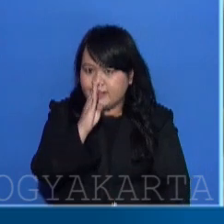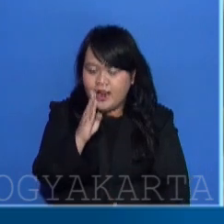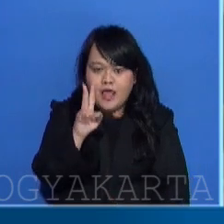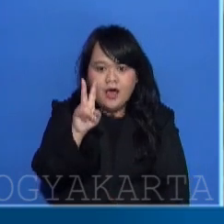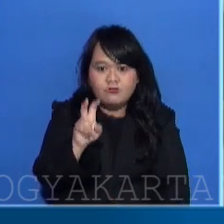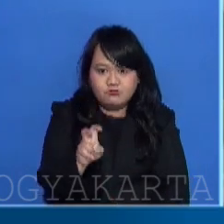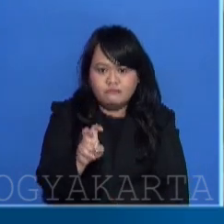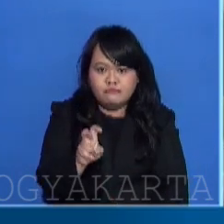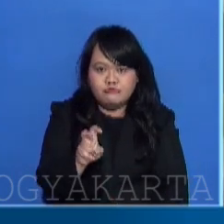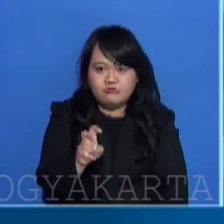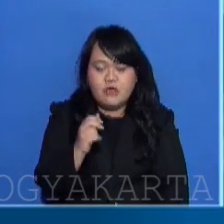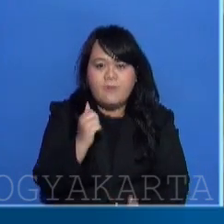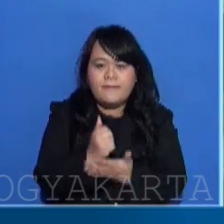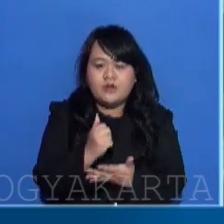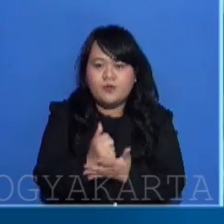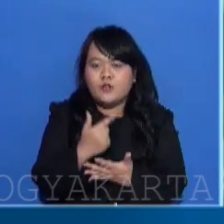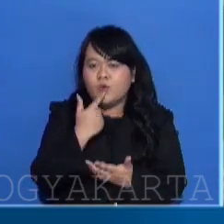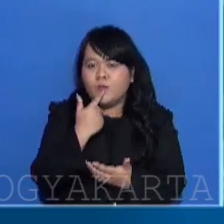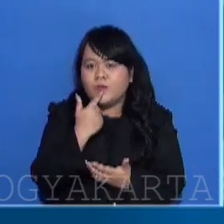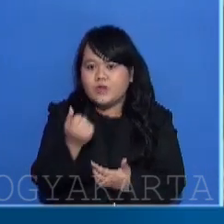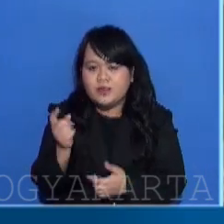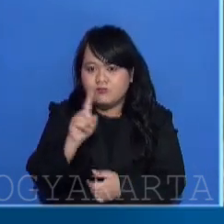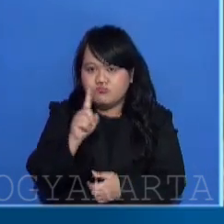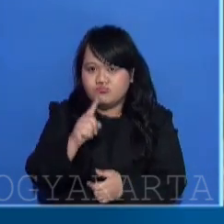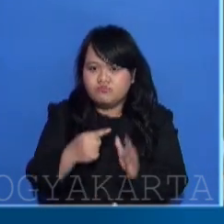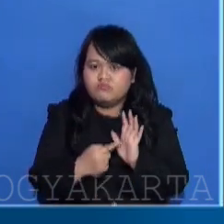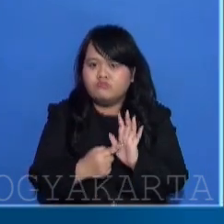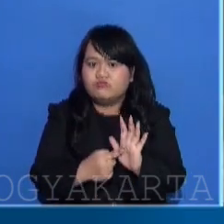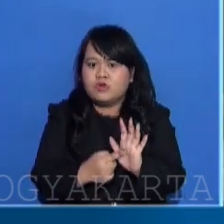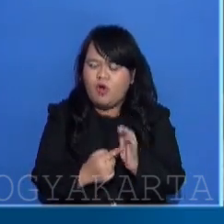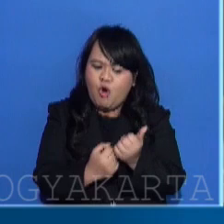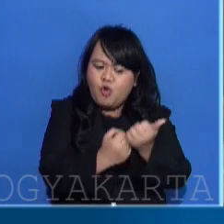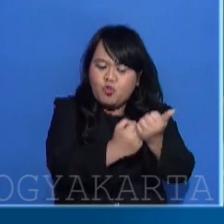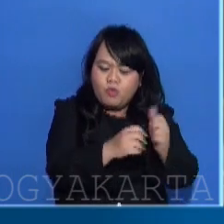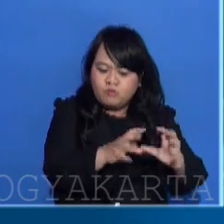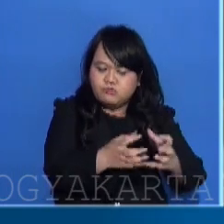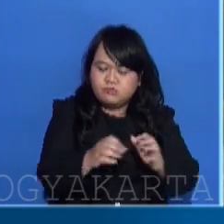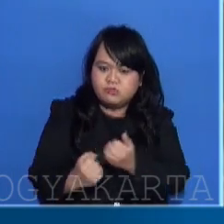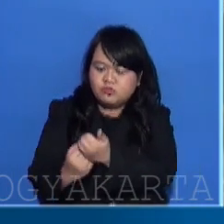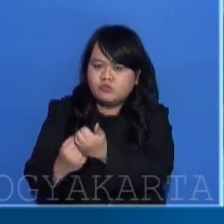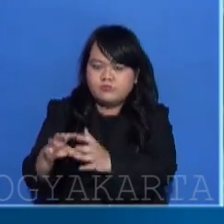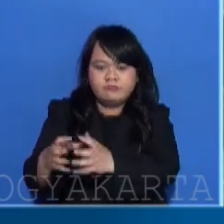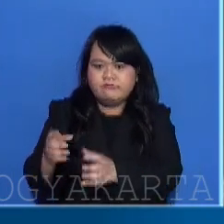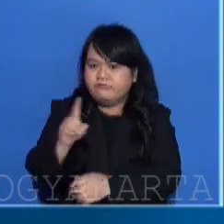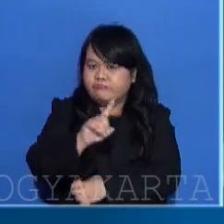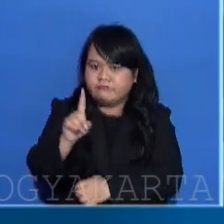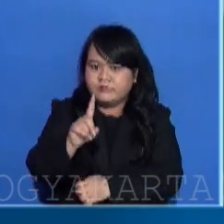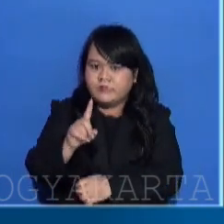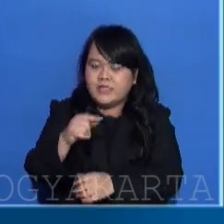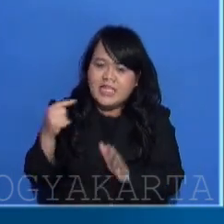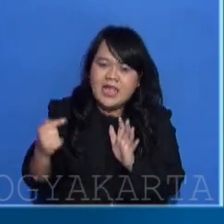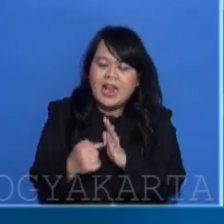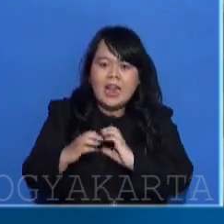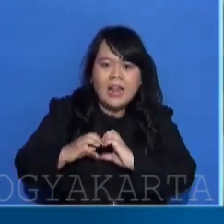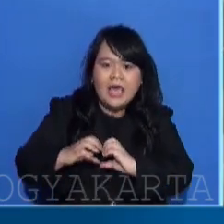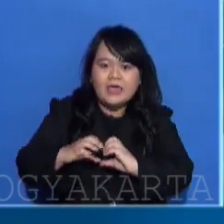ya harus netral itu sangat penting tidak boleh menampilkan keberpihakannya di ruang publik bahkan nge-like pun